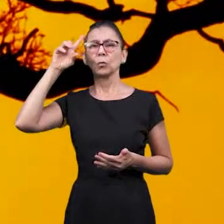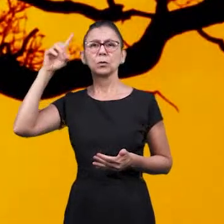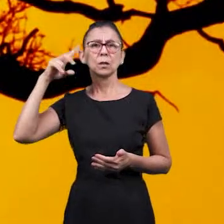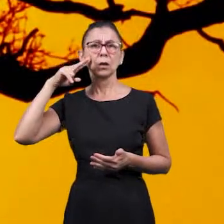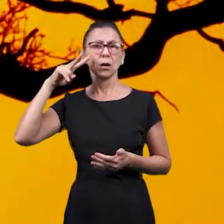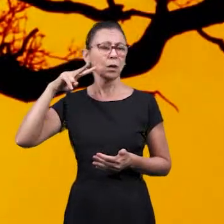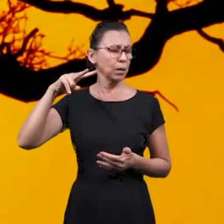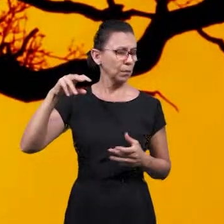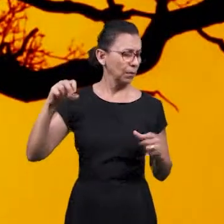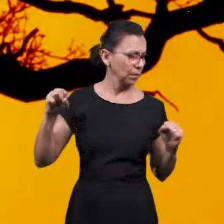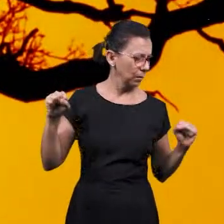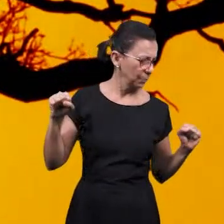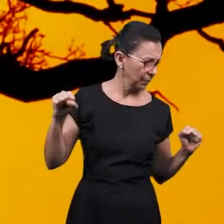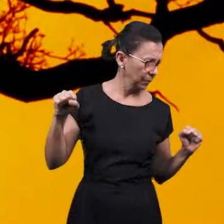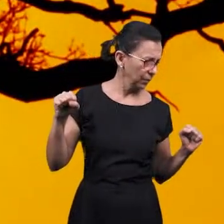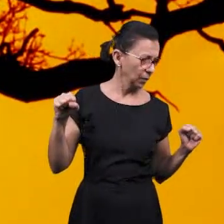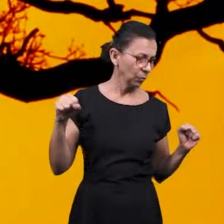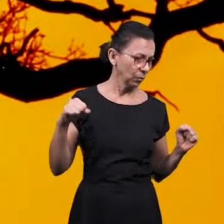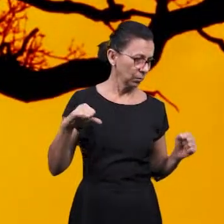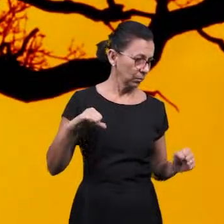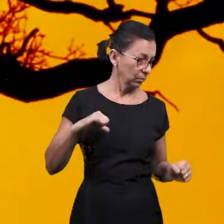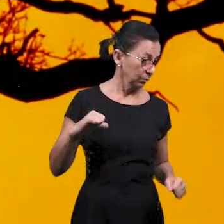Любовь, что исцеляет